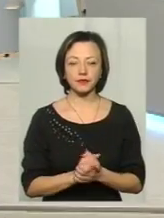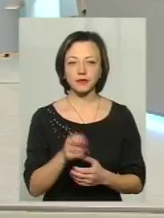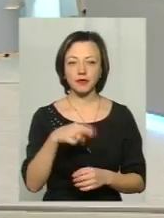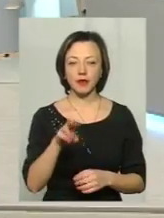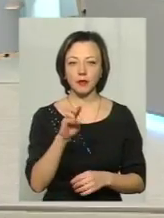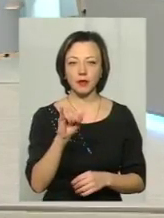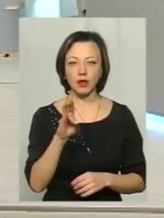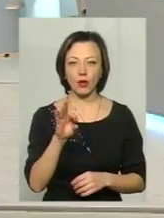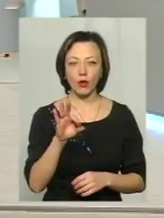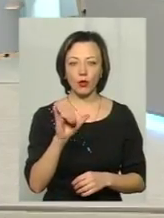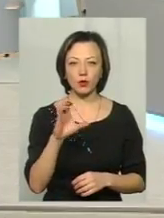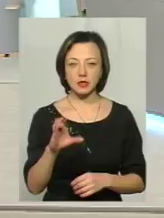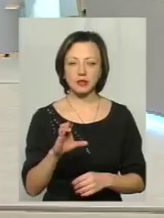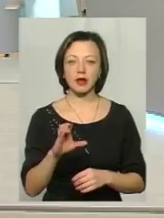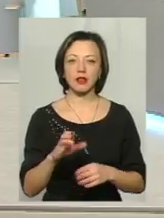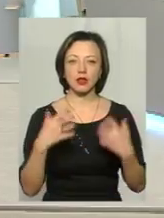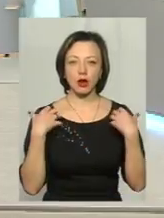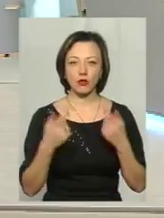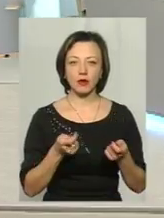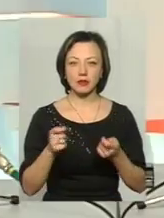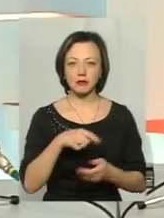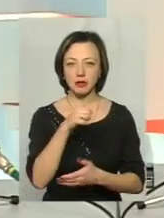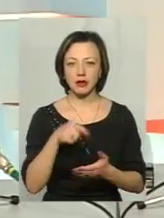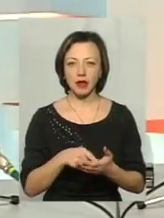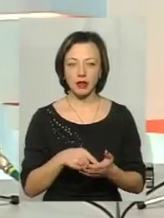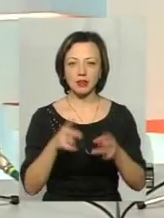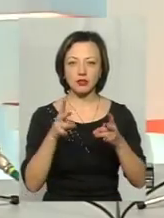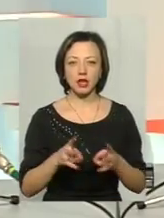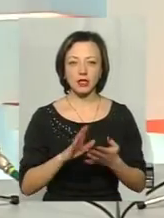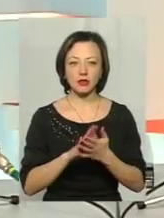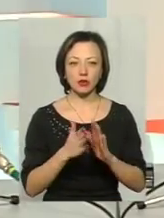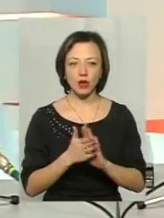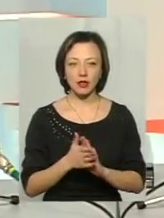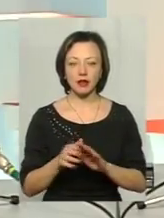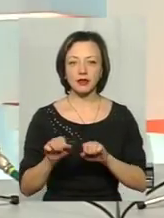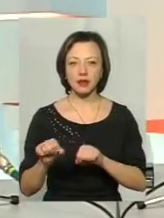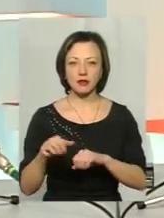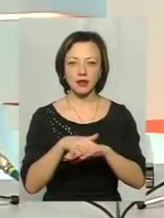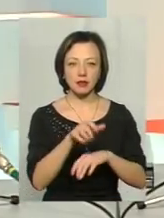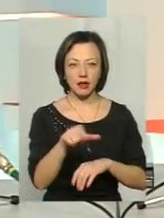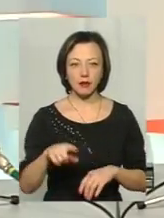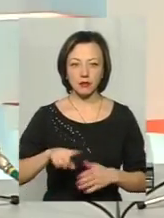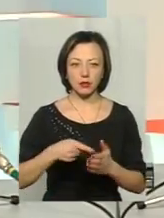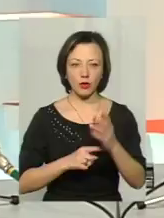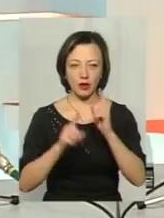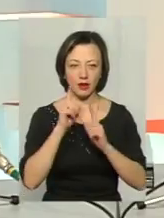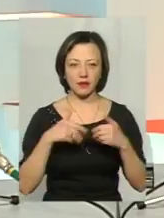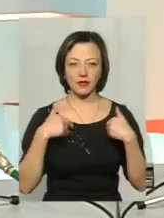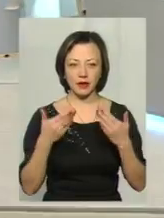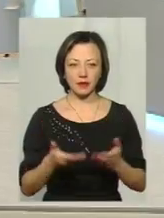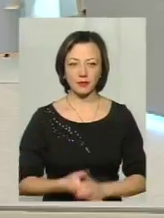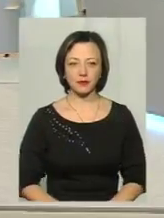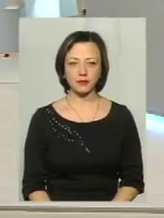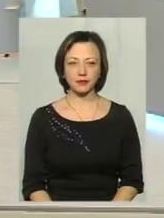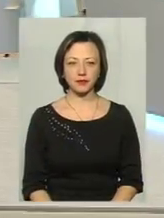Дмитро Білоус, начальник управління з питань надзвичайних ситуацій та цивільного захисту населення і охорони праці Хмельницької міської ради. Мої вітання.